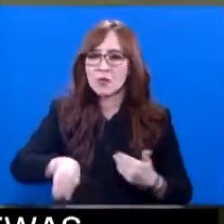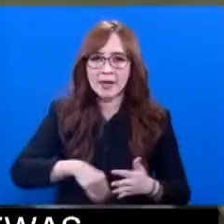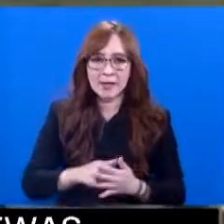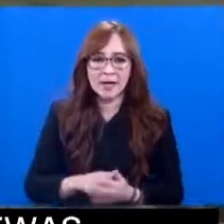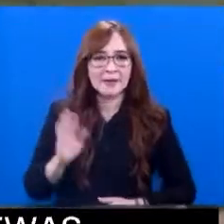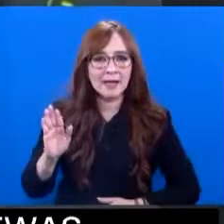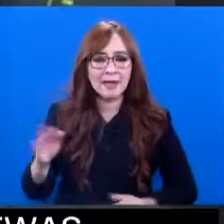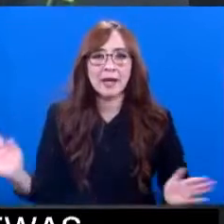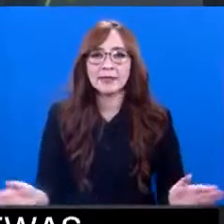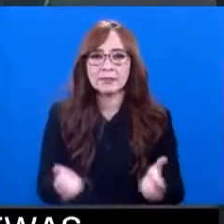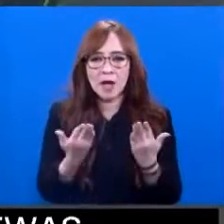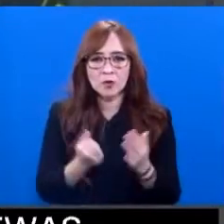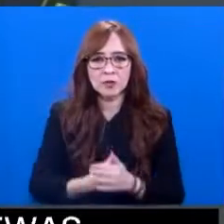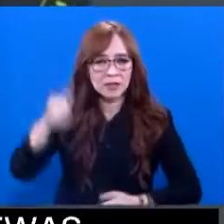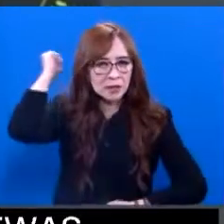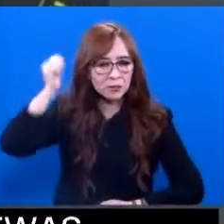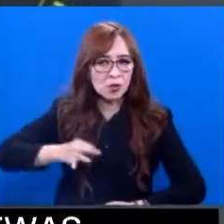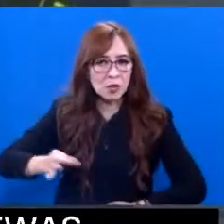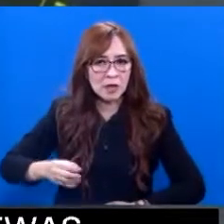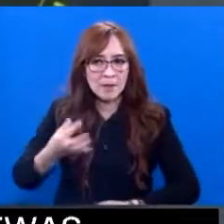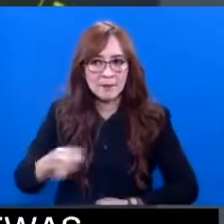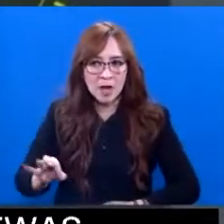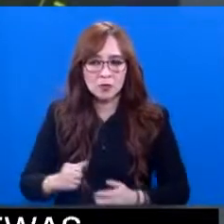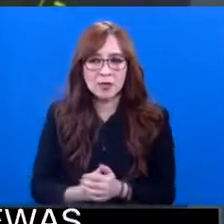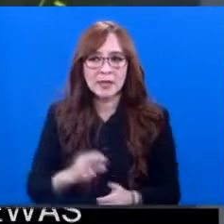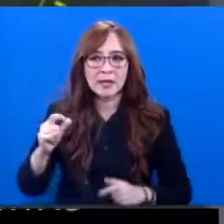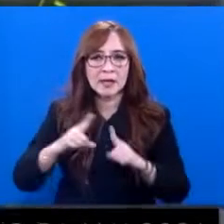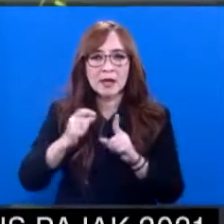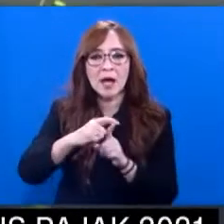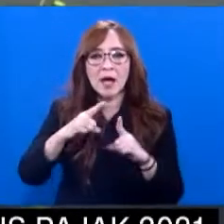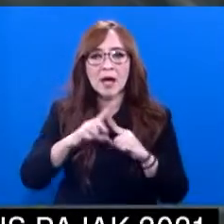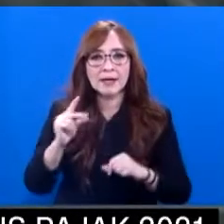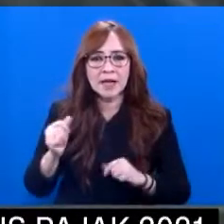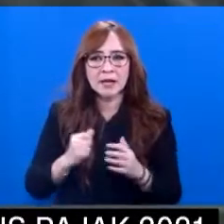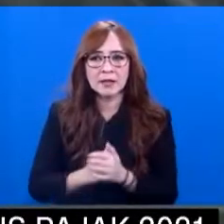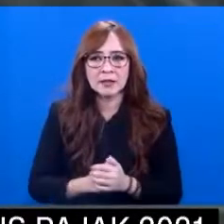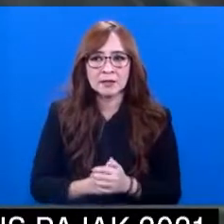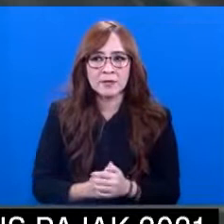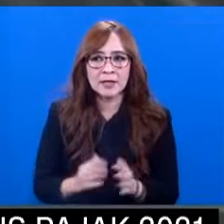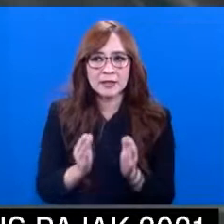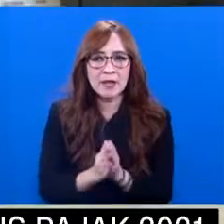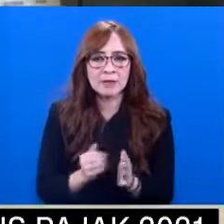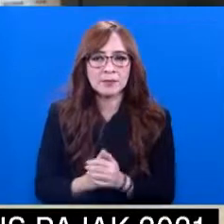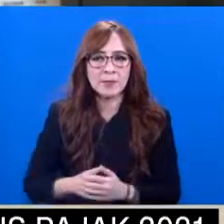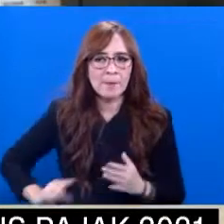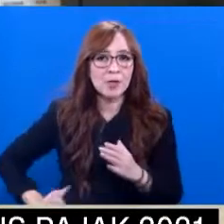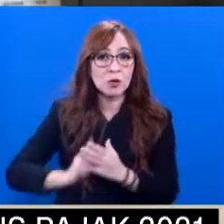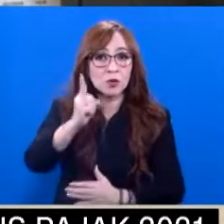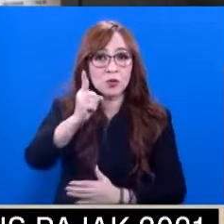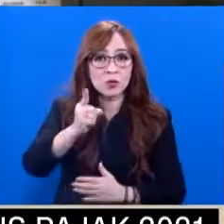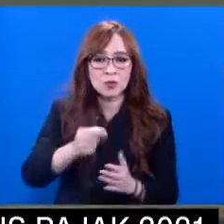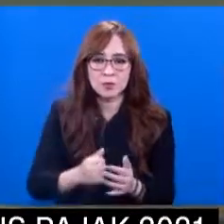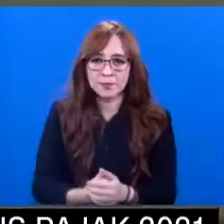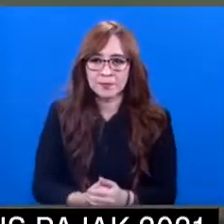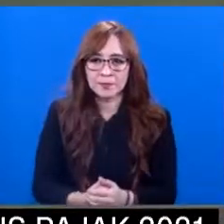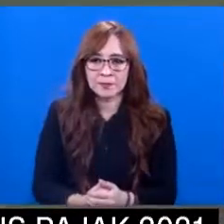Udara Ibu Kota Baru. Alutsistanya berupa radar dengan jangkauan minimal 400 km dan peluru kendali anti serangan udara. Sementara kajian